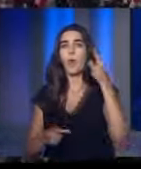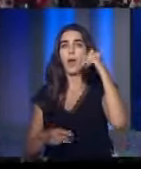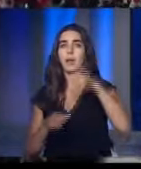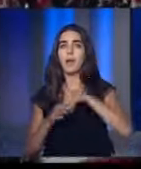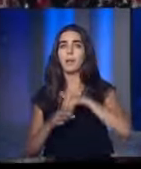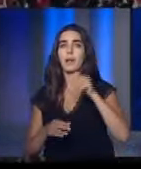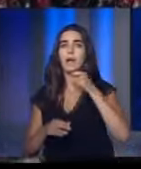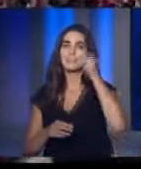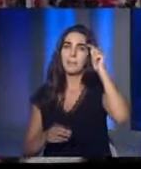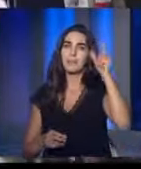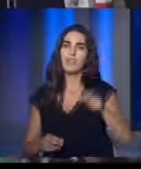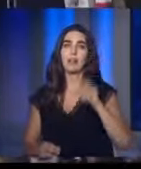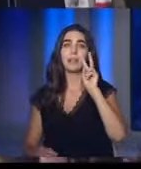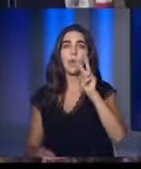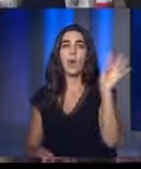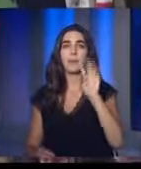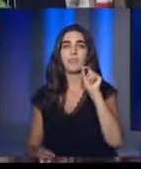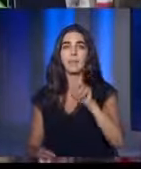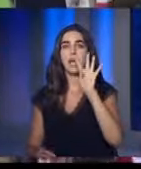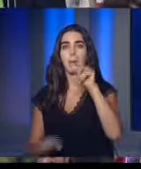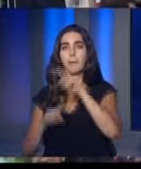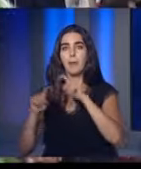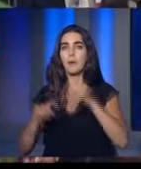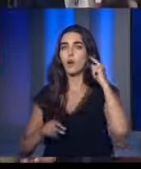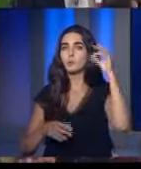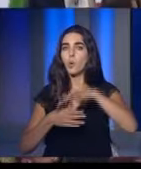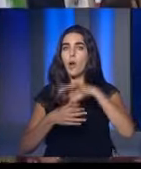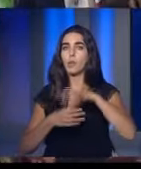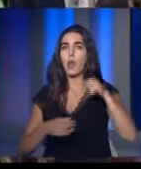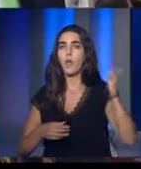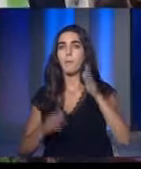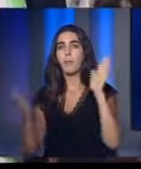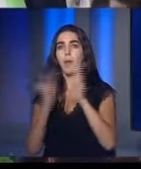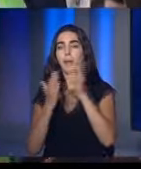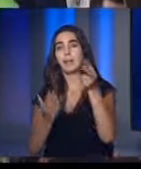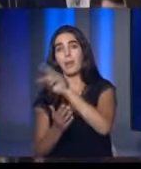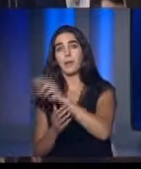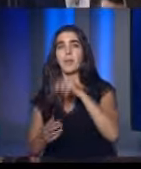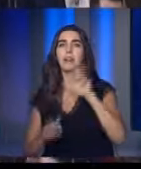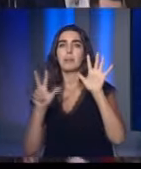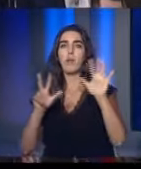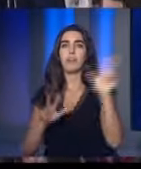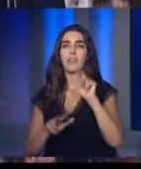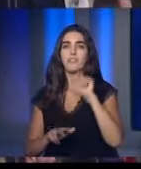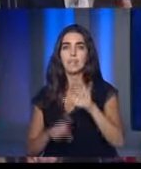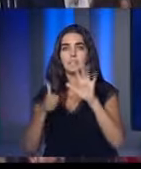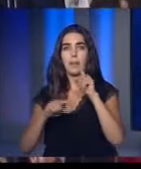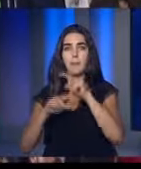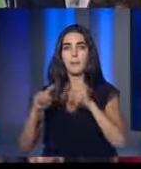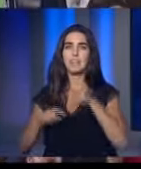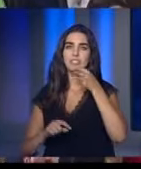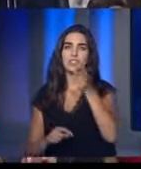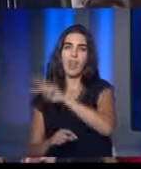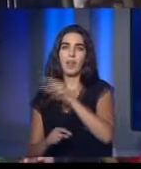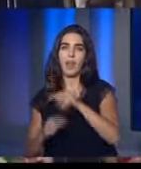نال بازوشكيان 42.4% من الأصوات مقابل 38.6 لجليلي، وسط إقبال